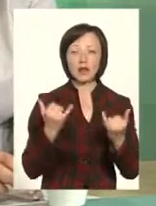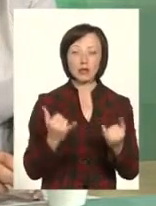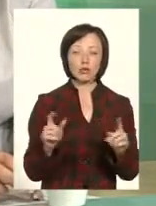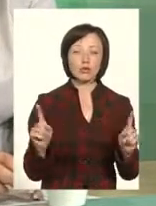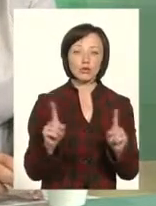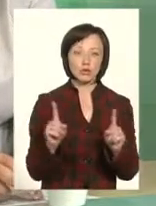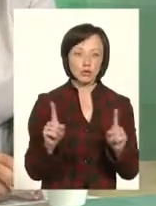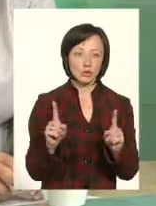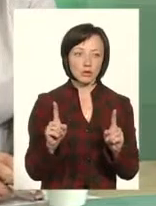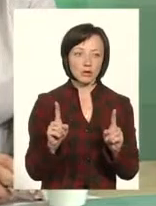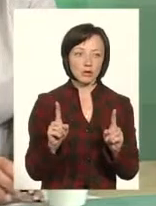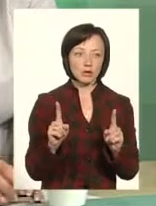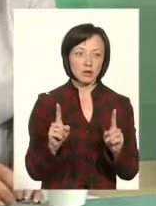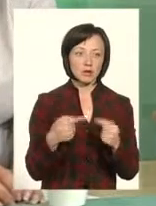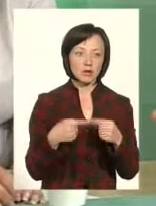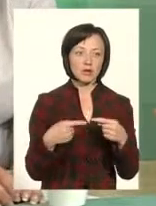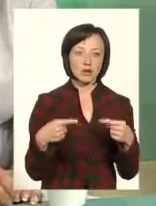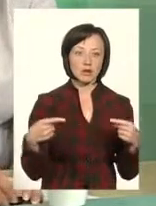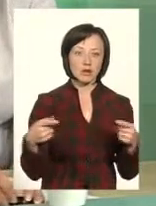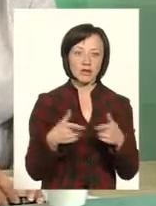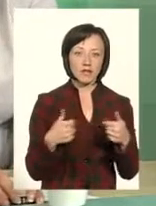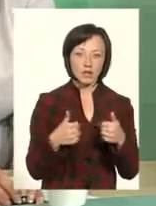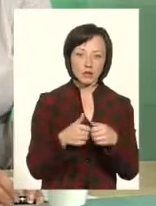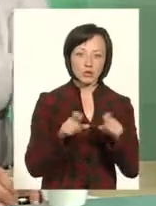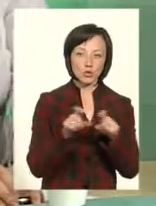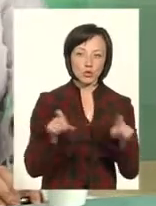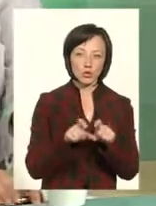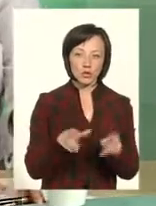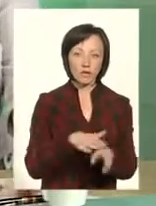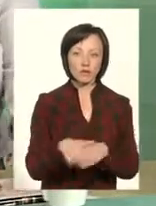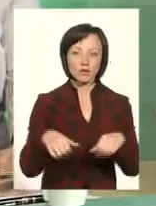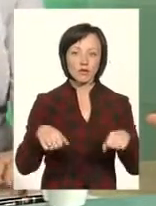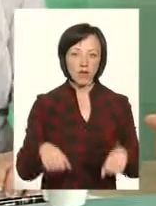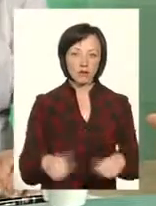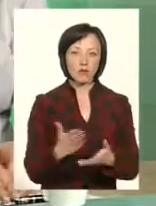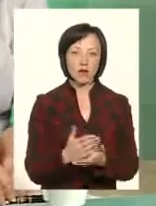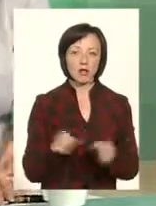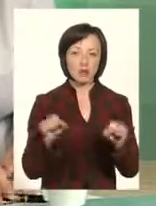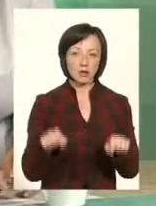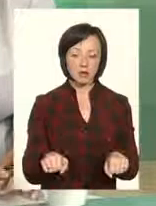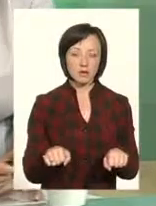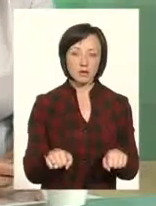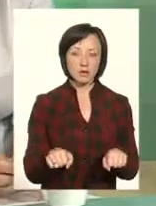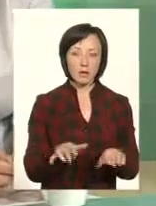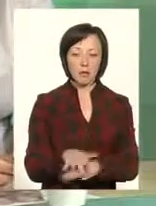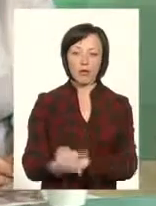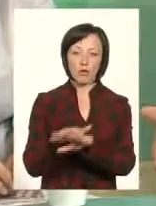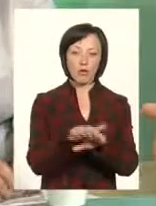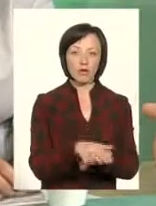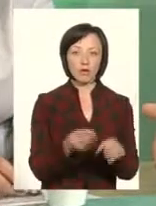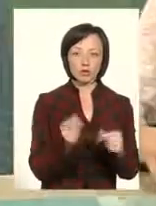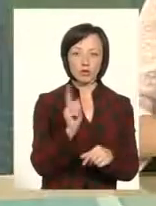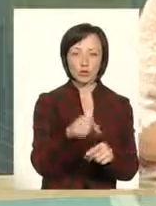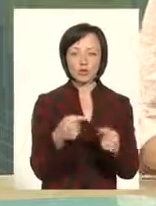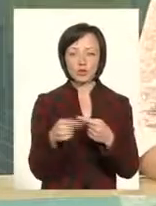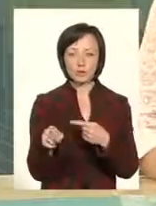щоб різні відділи і структури виконавчої влади мали можливість перерахувати кошти туди чи